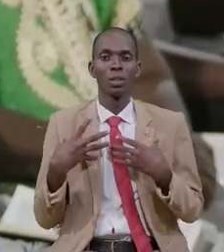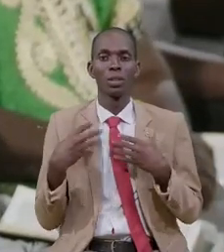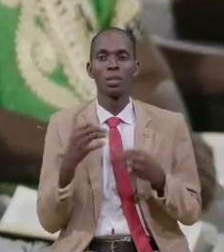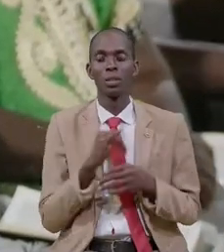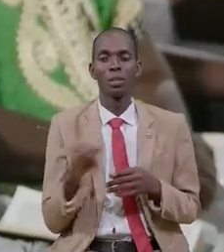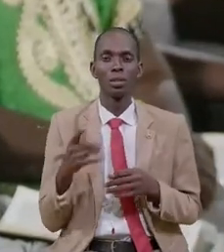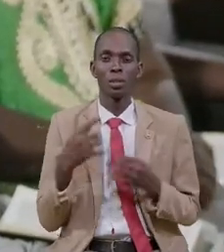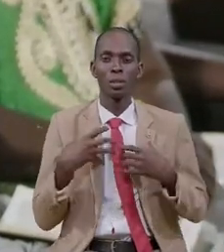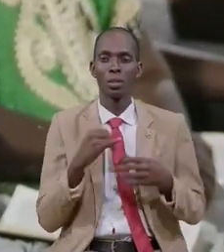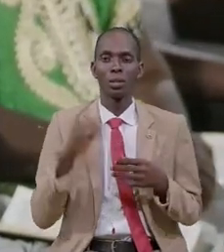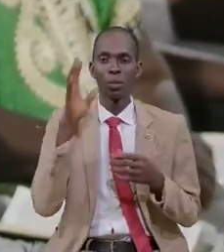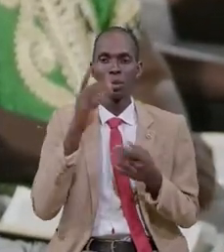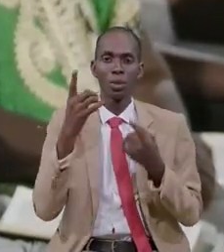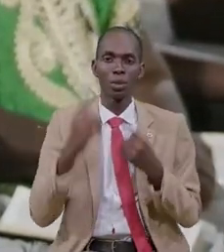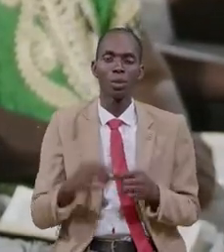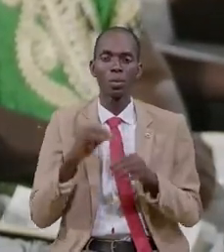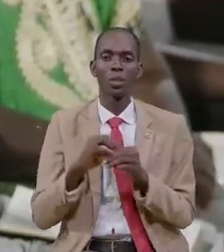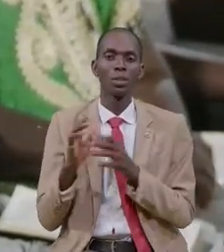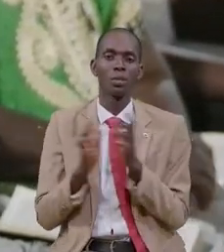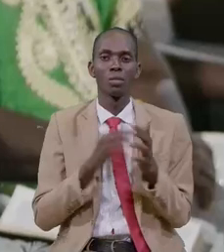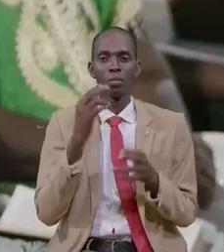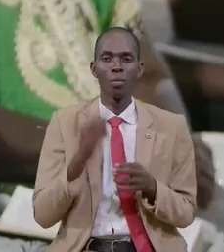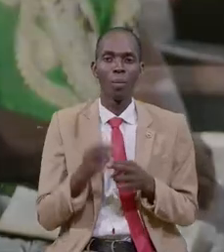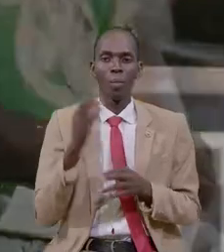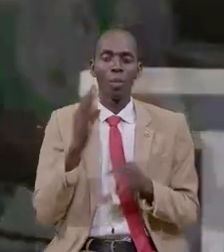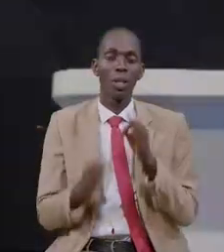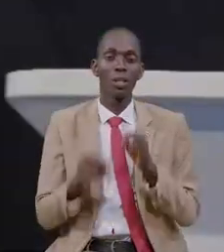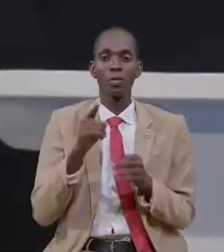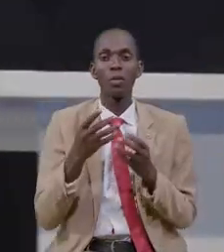la guérison va venir. Si tu veux